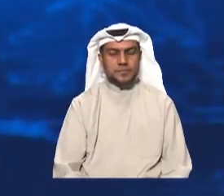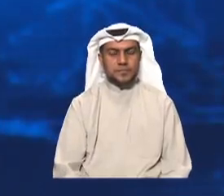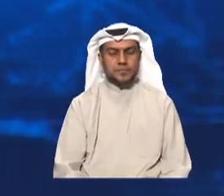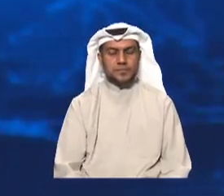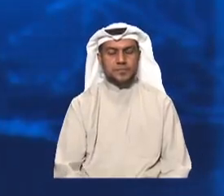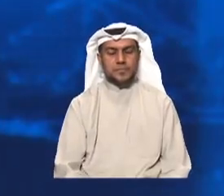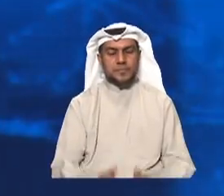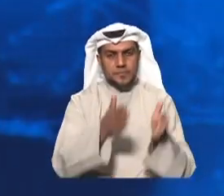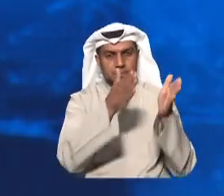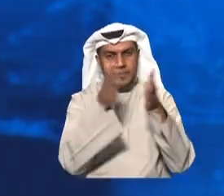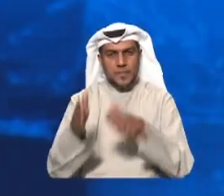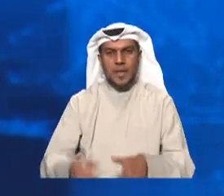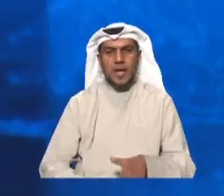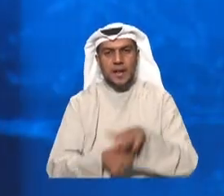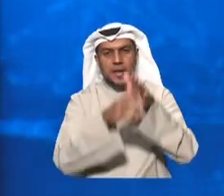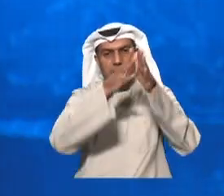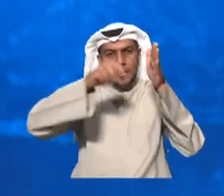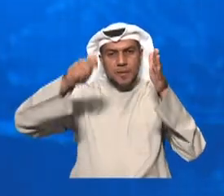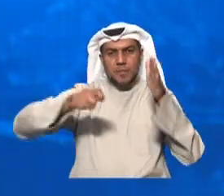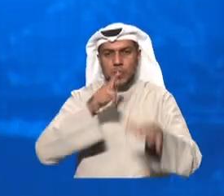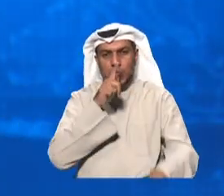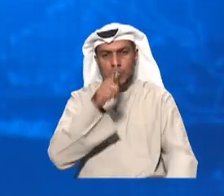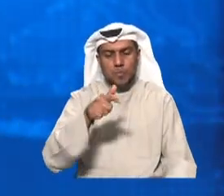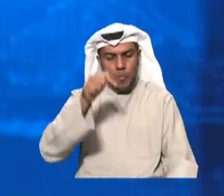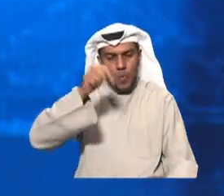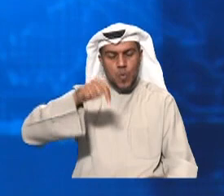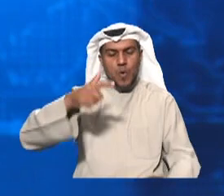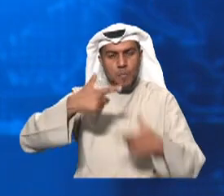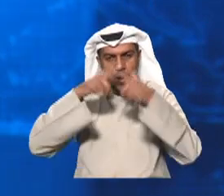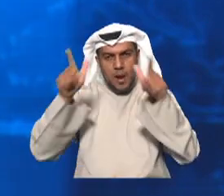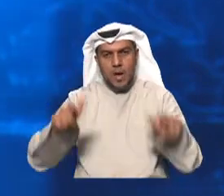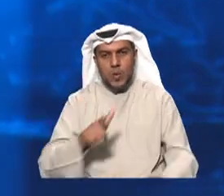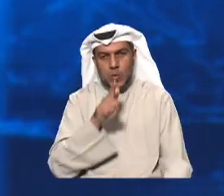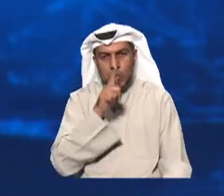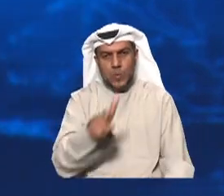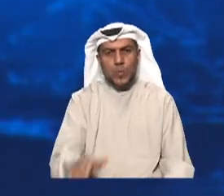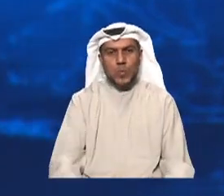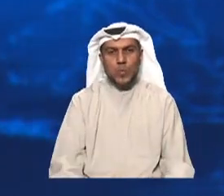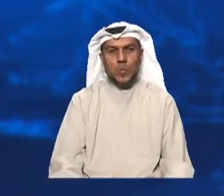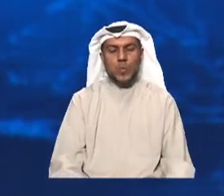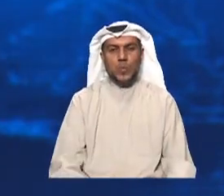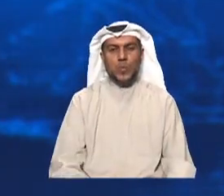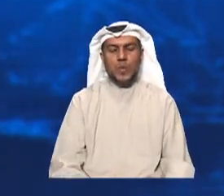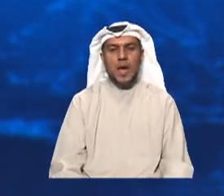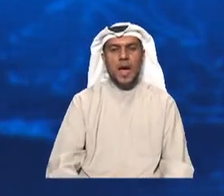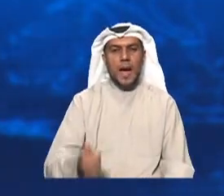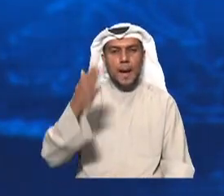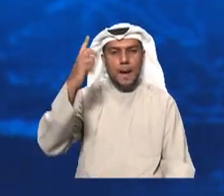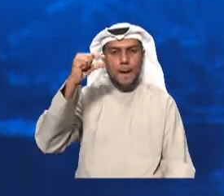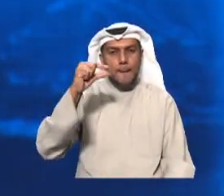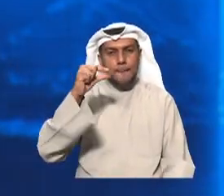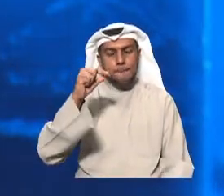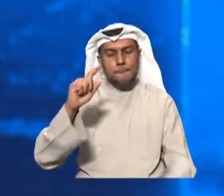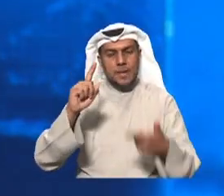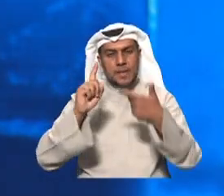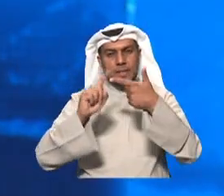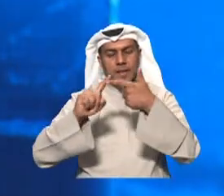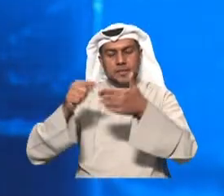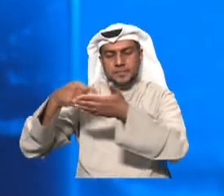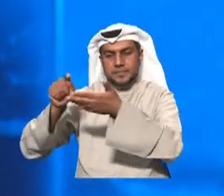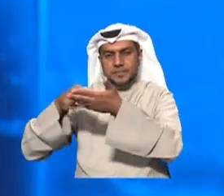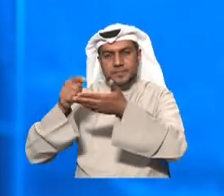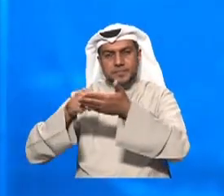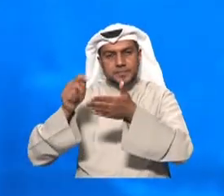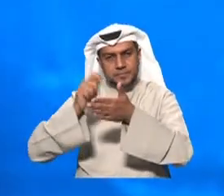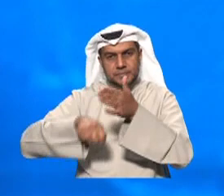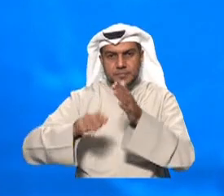أعلن رئيس مجلس الأمة مرزوق علي الغانم اليوم انتخاب النائب أحمد الشحومي نائبا لرئيس مجلس